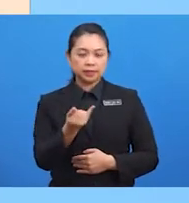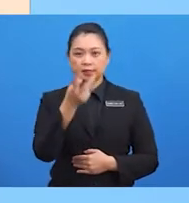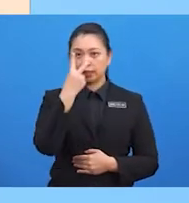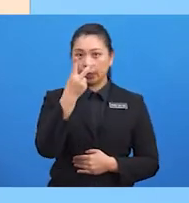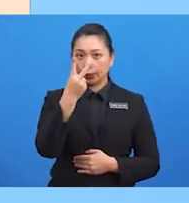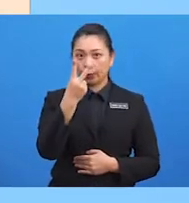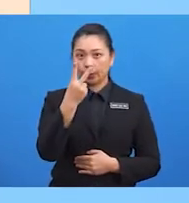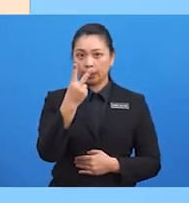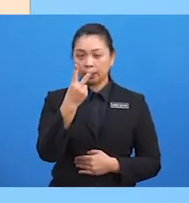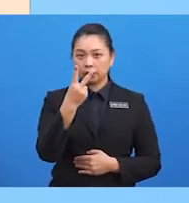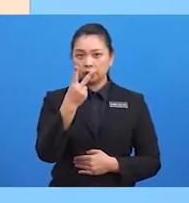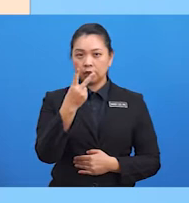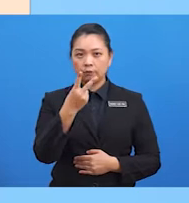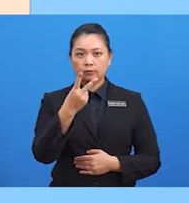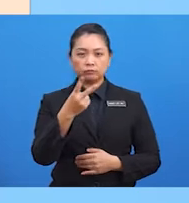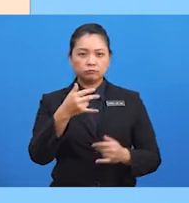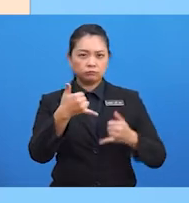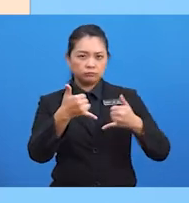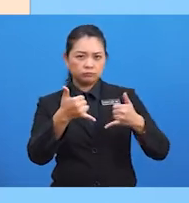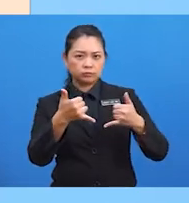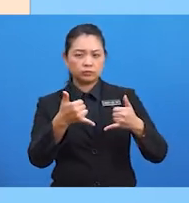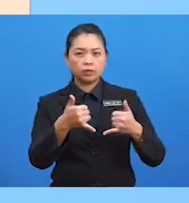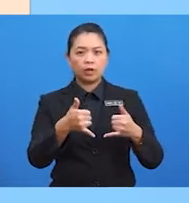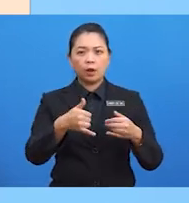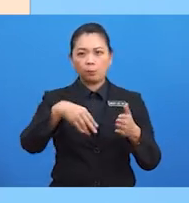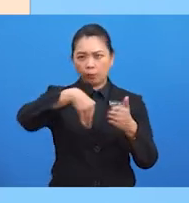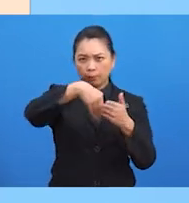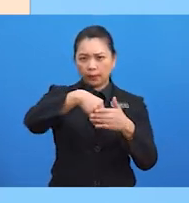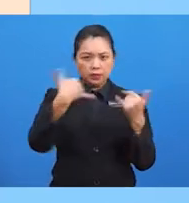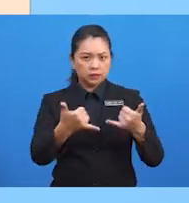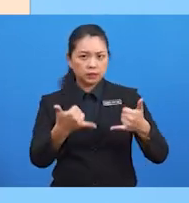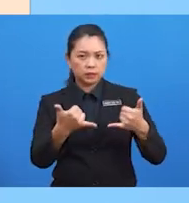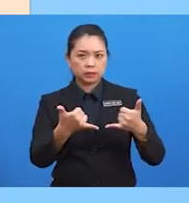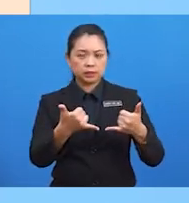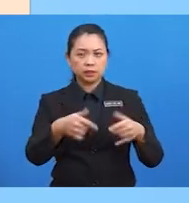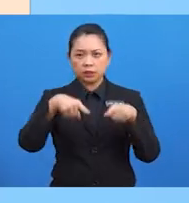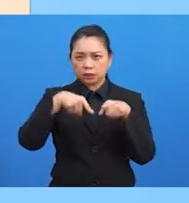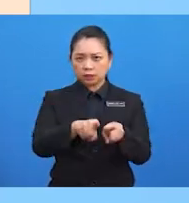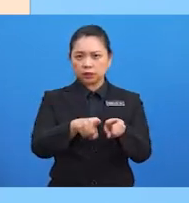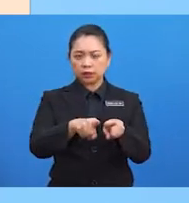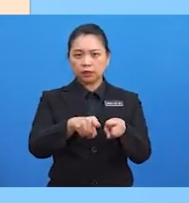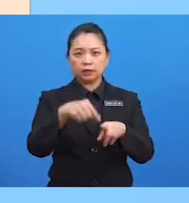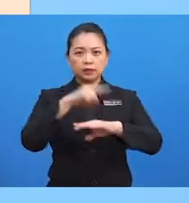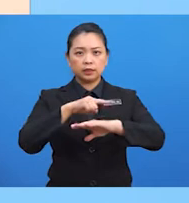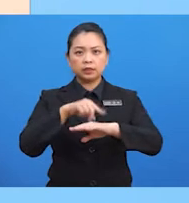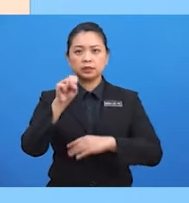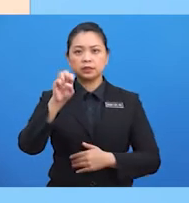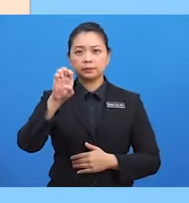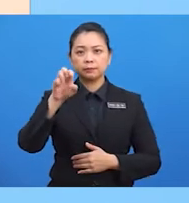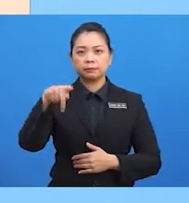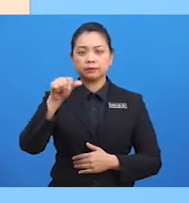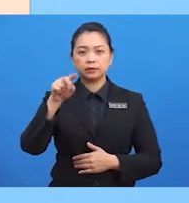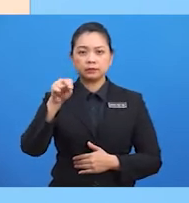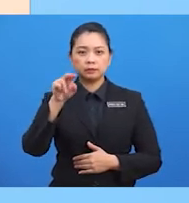ingin menonton siaran langsung perlawanan bola sepak yang sedang berlangsung